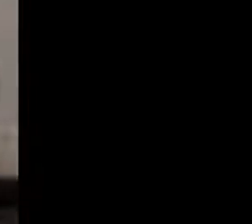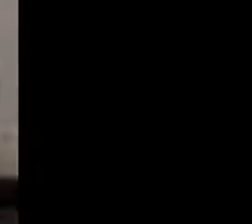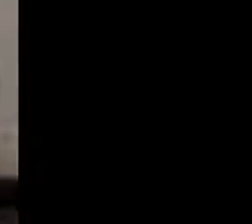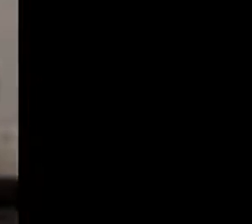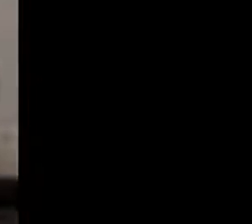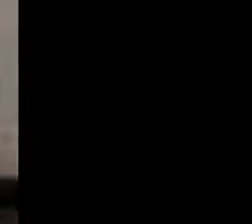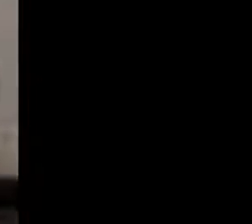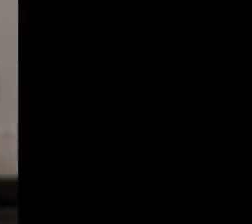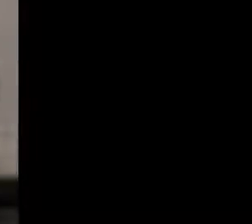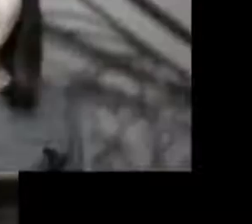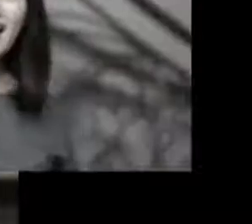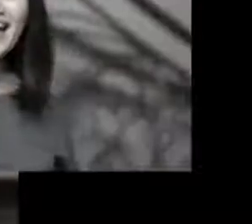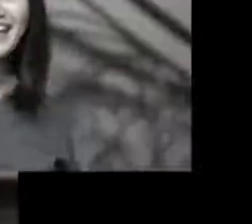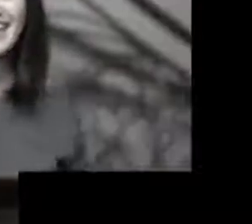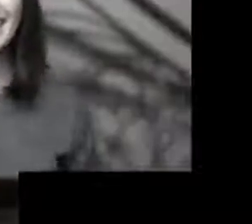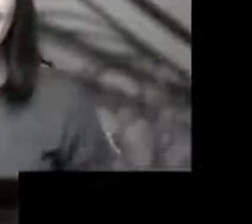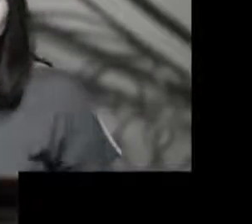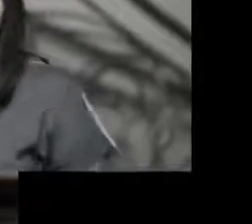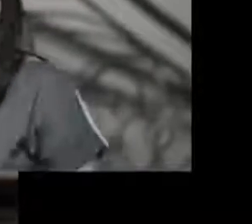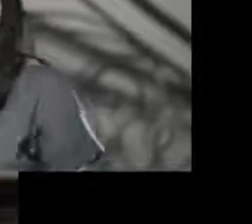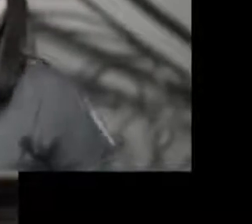kita oh